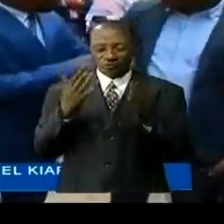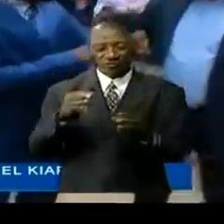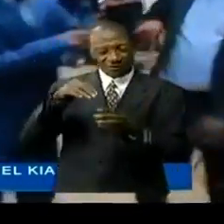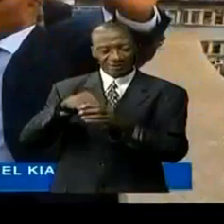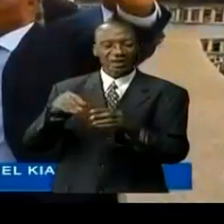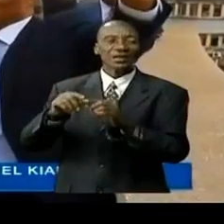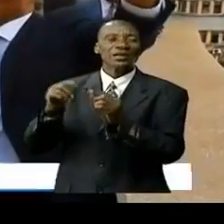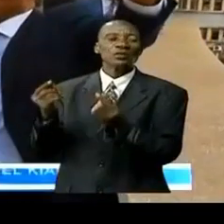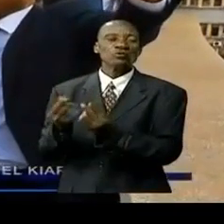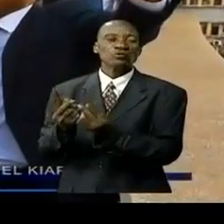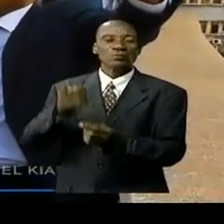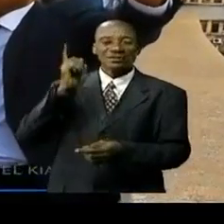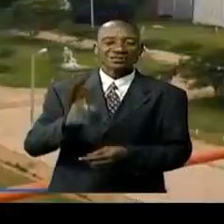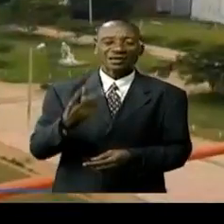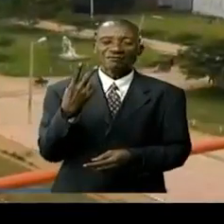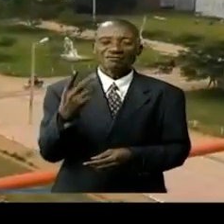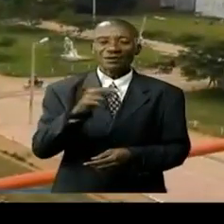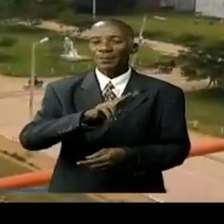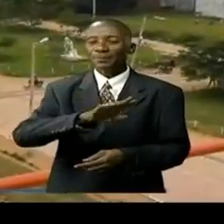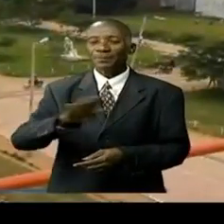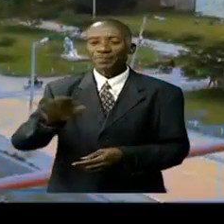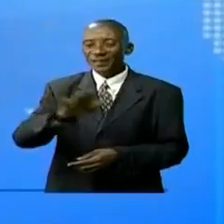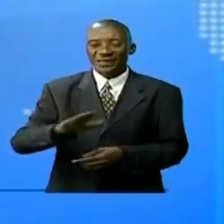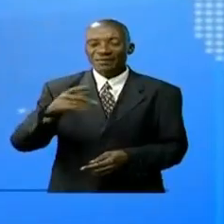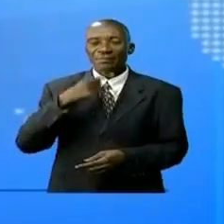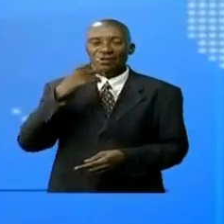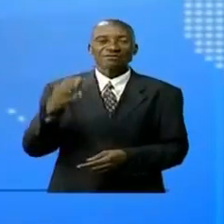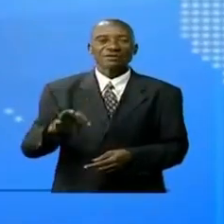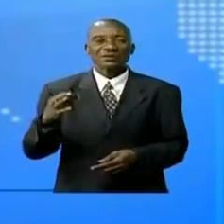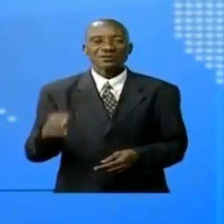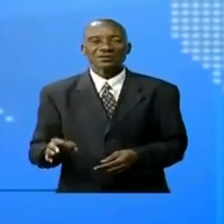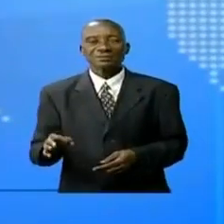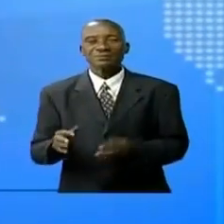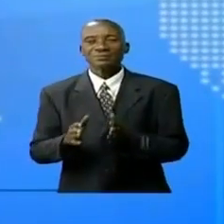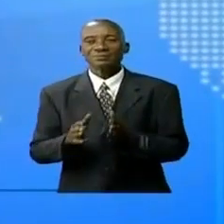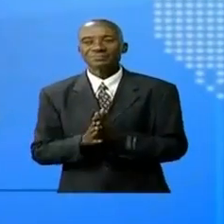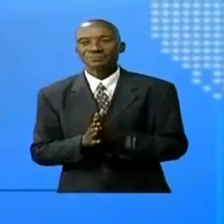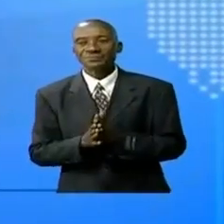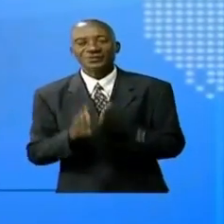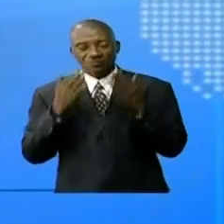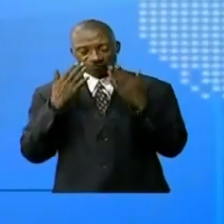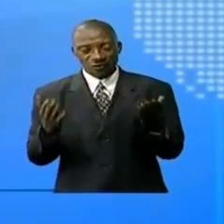120 pays francophones à travers le monde. Fin